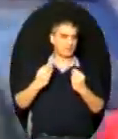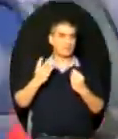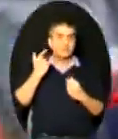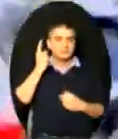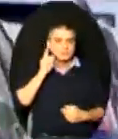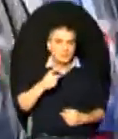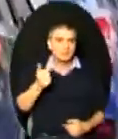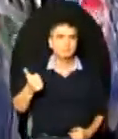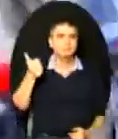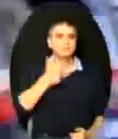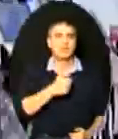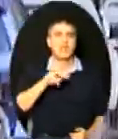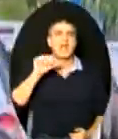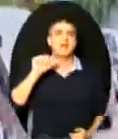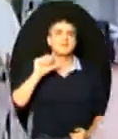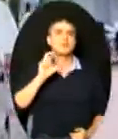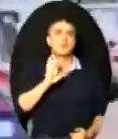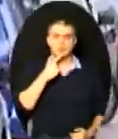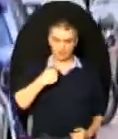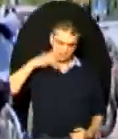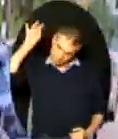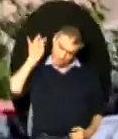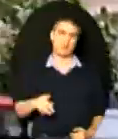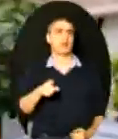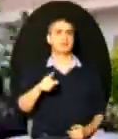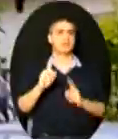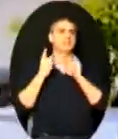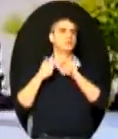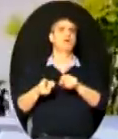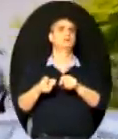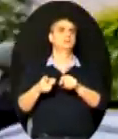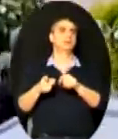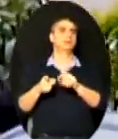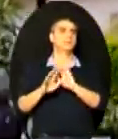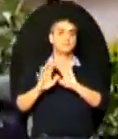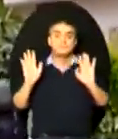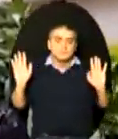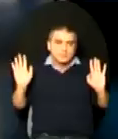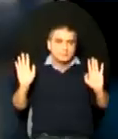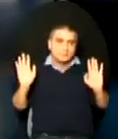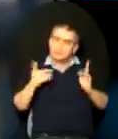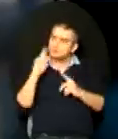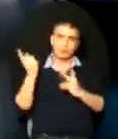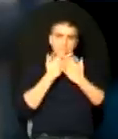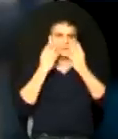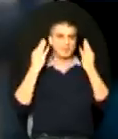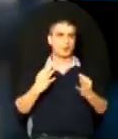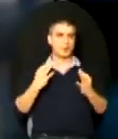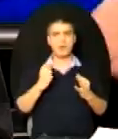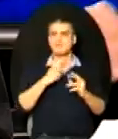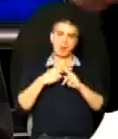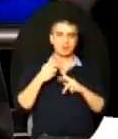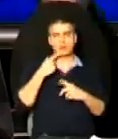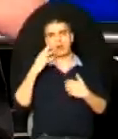צריך לעמוד איימן עודה ולהגיד, אני מגנה את האירוע הזה מעבר לכל ספק, ולא